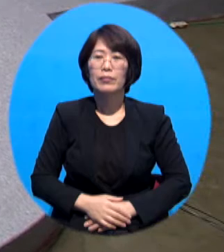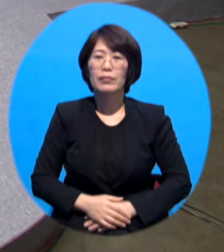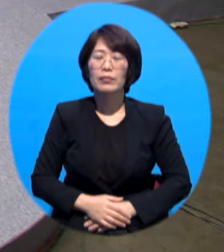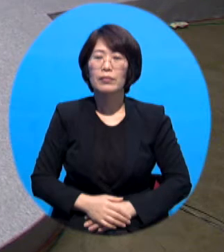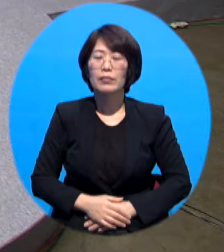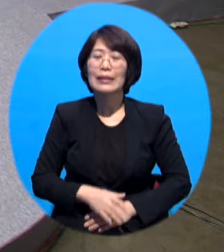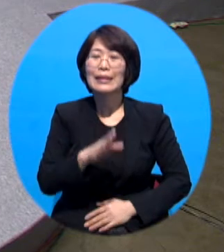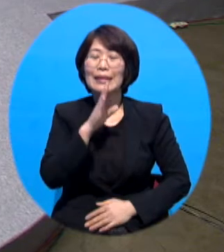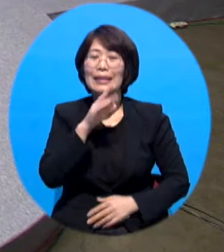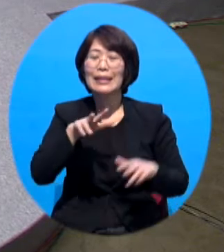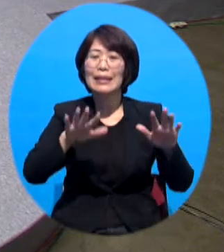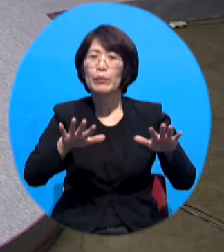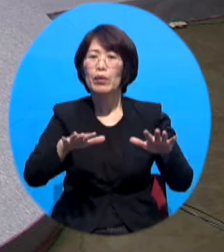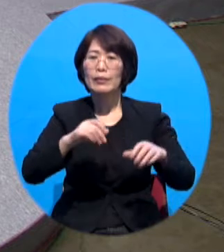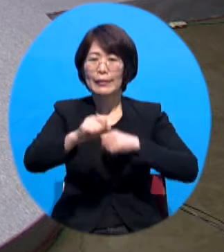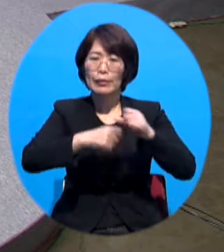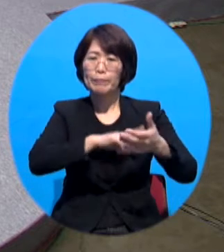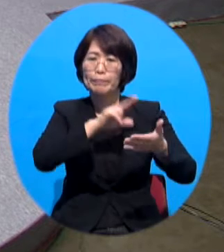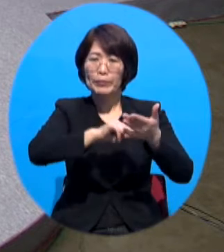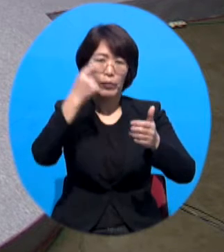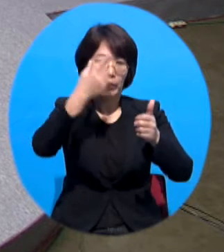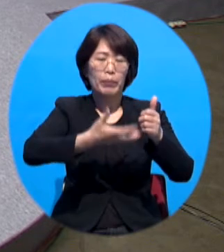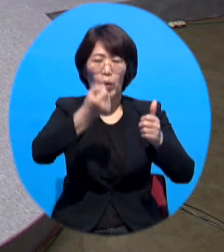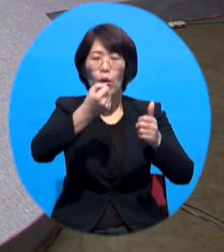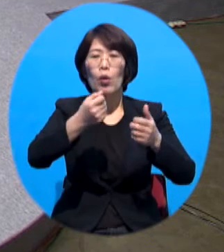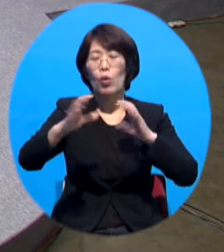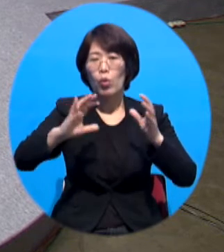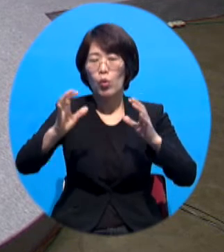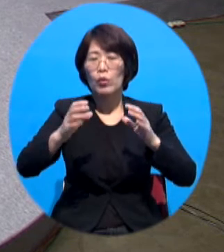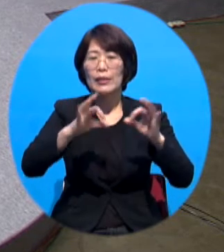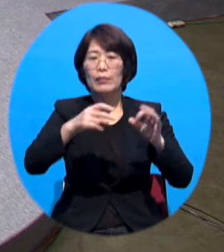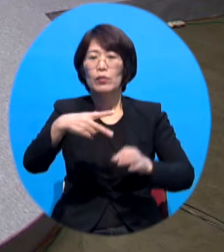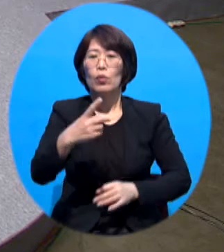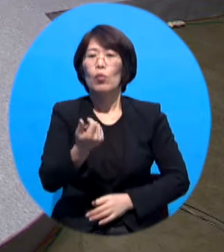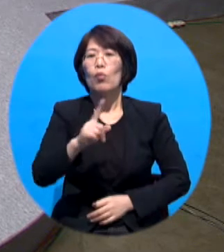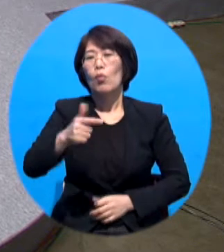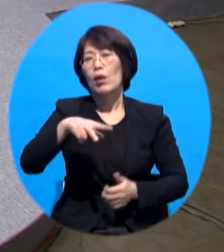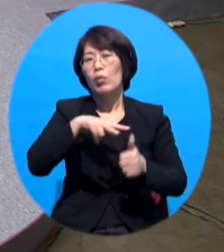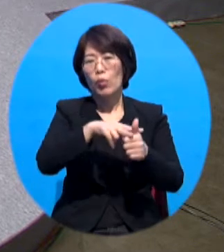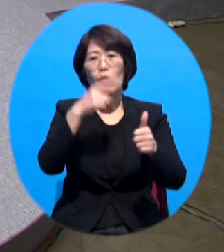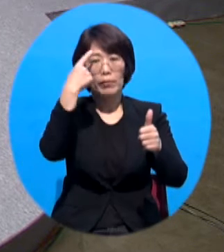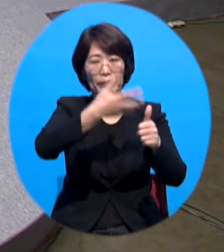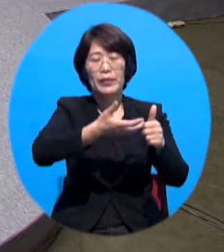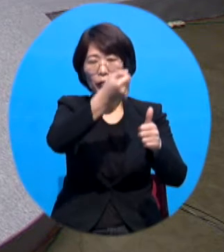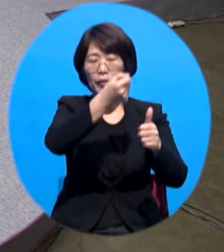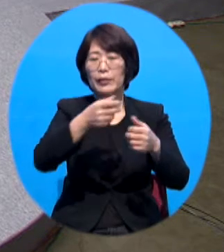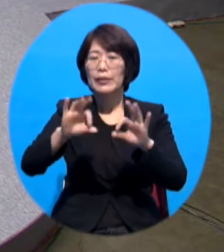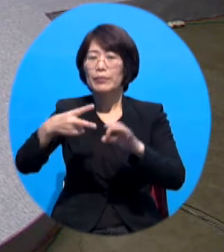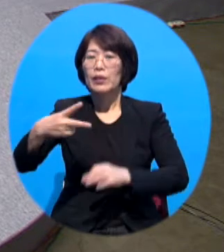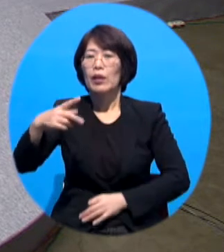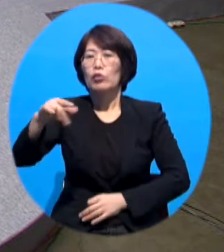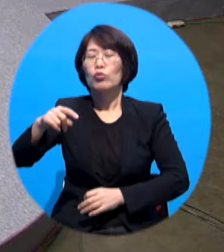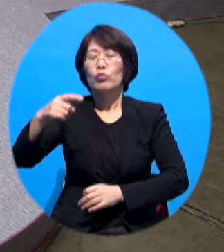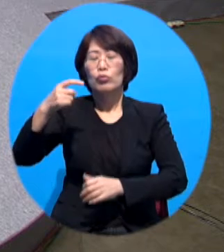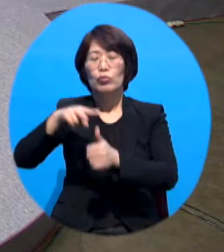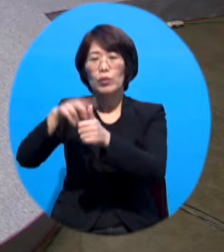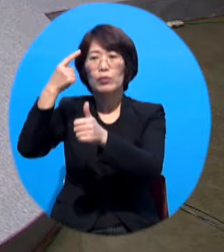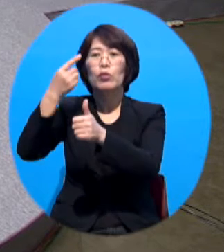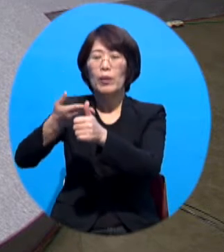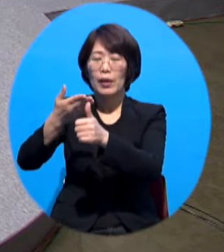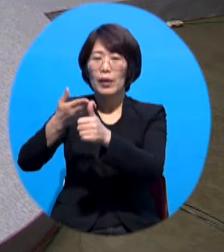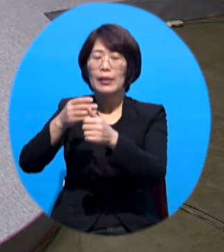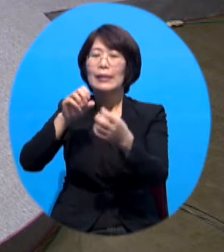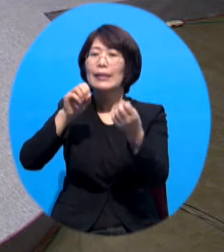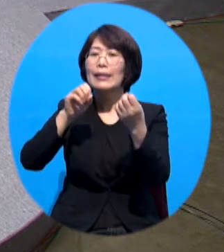4 이번 자유주제 주도권 토론 은 김동완 후보에게 주도권을 드리겠습니다 먼저 김대중 후보에게 질문 해 주시고요 질문